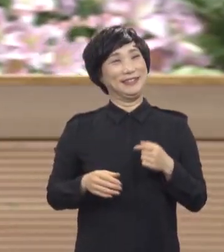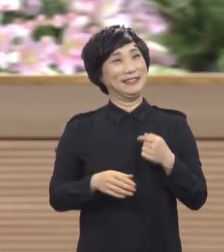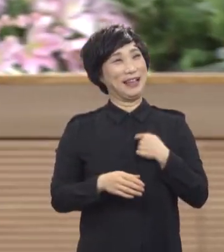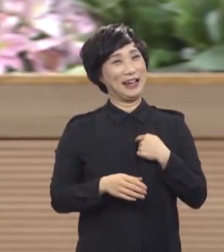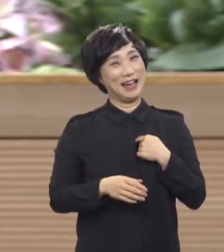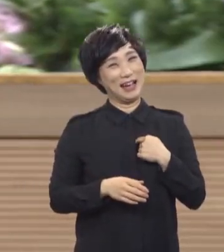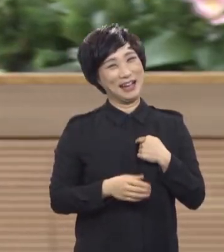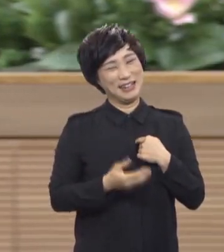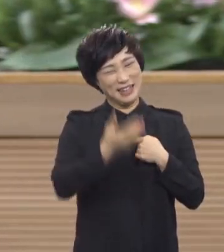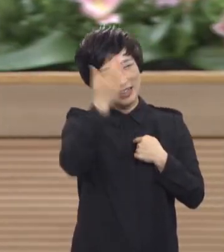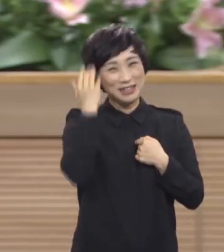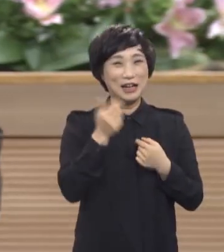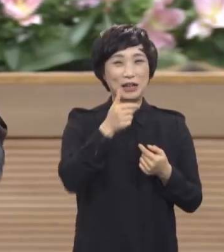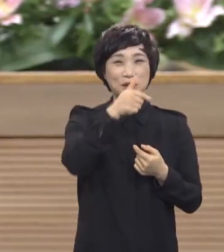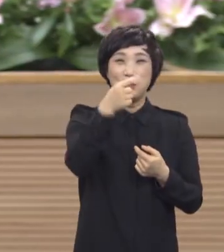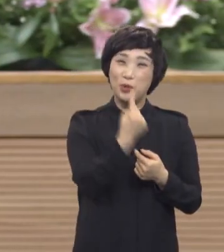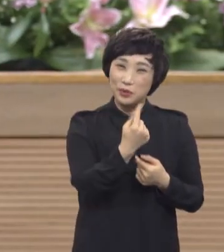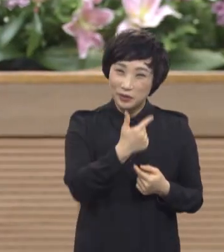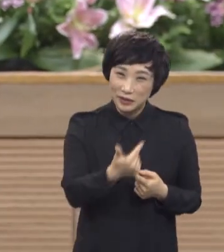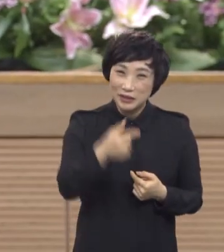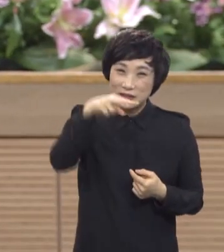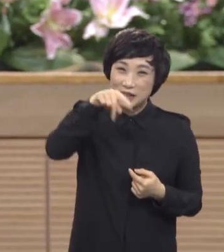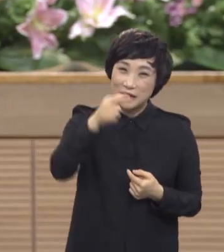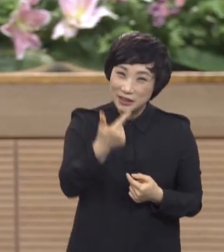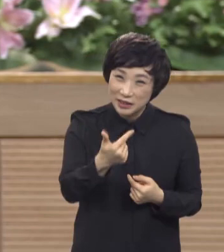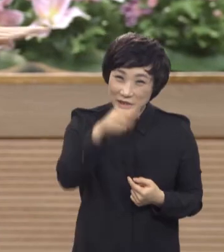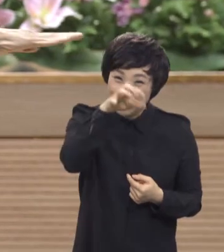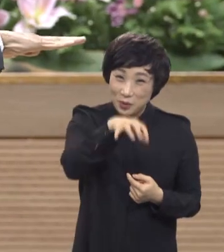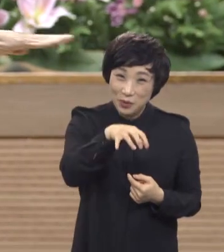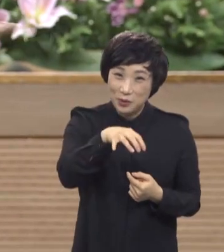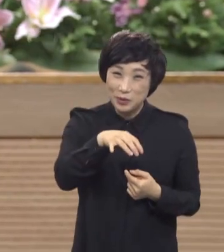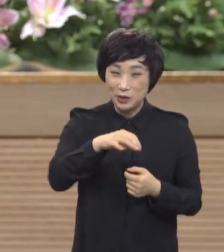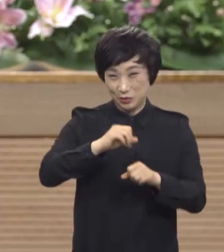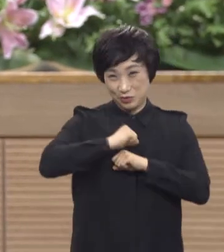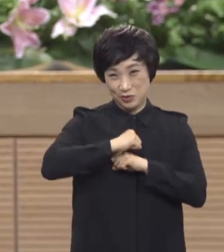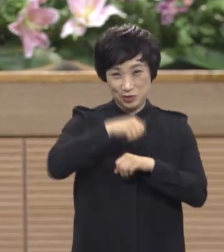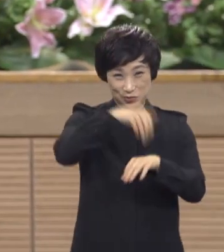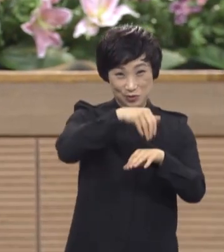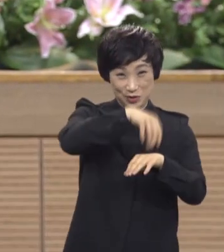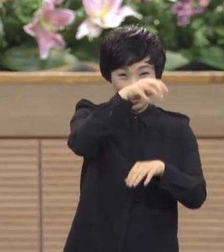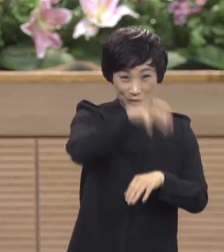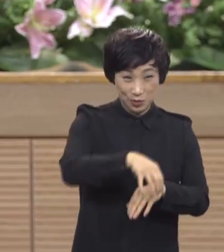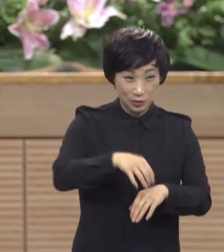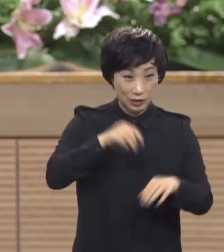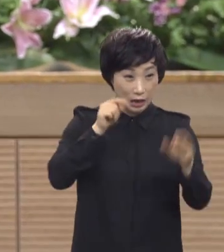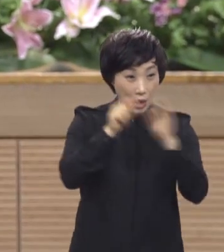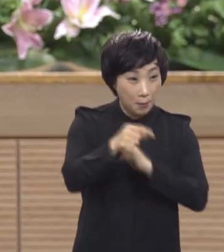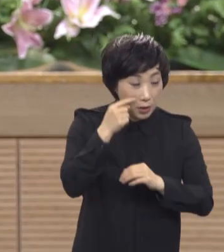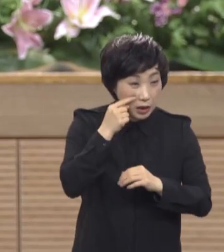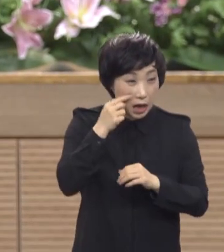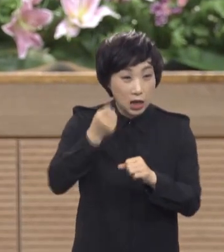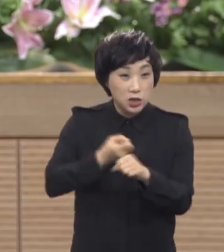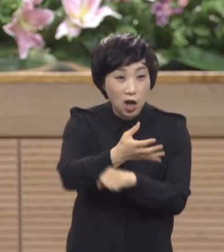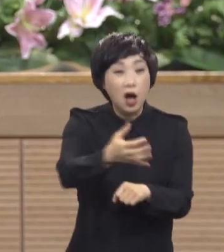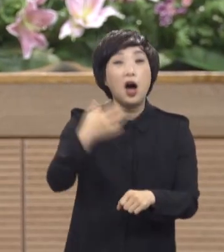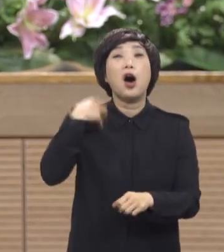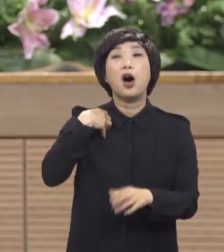첫번에 갔더니 각 중대마다 다 전달자가 있습니다 그래서